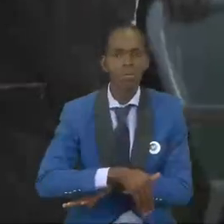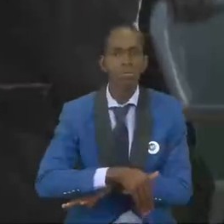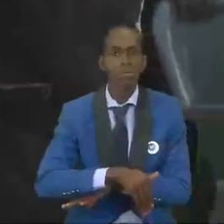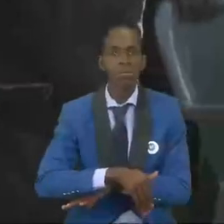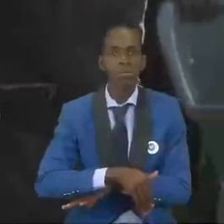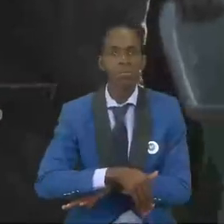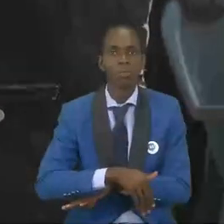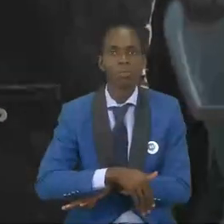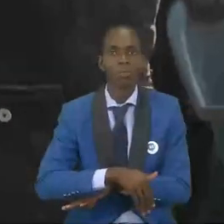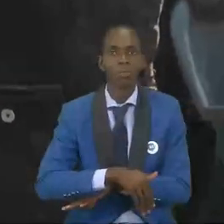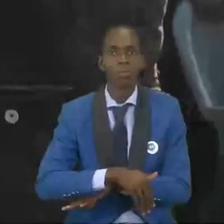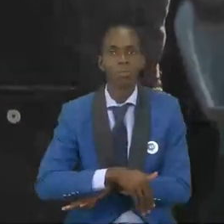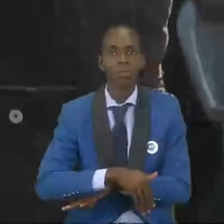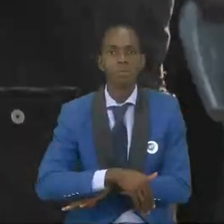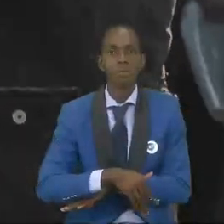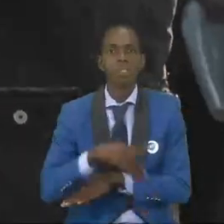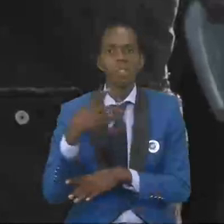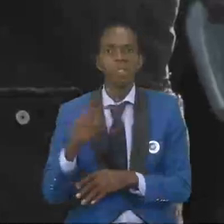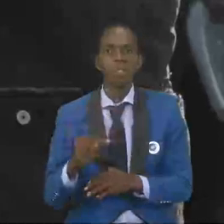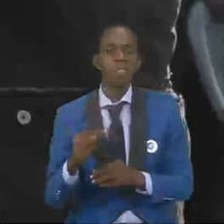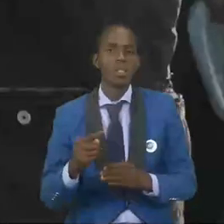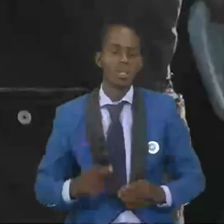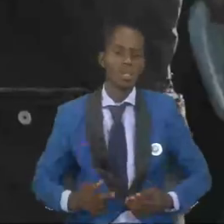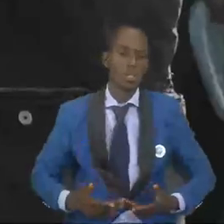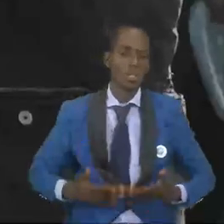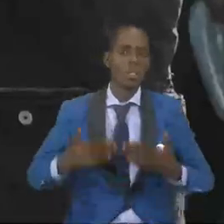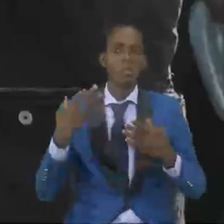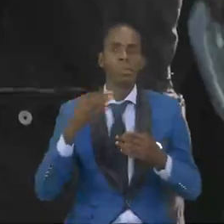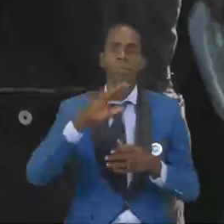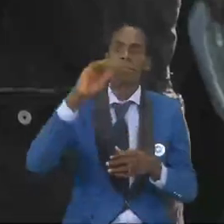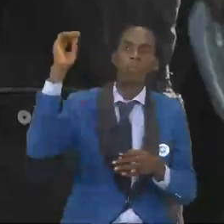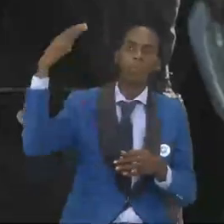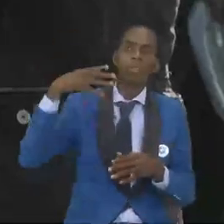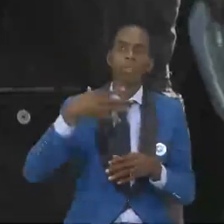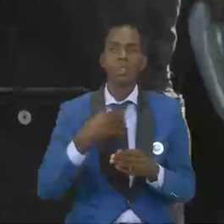dans la journée, dans la nuit.